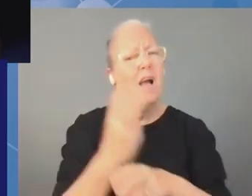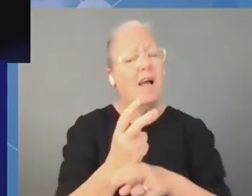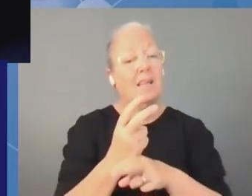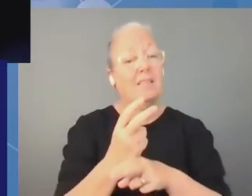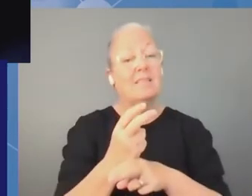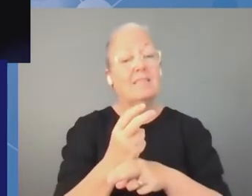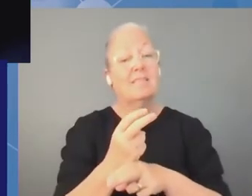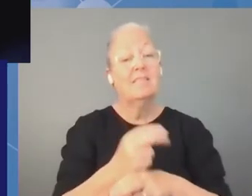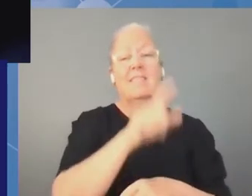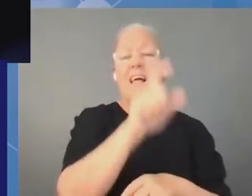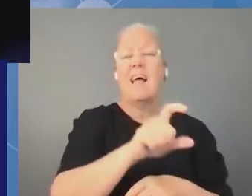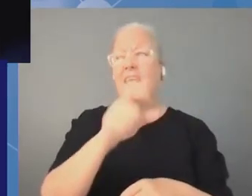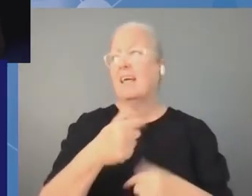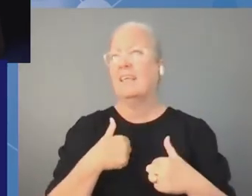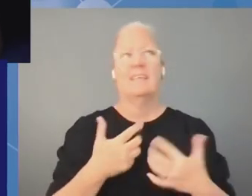上下